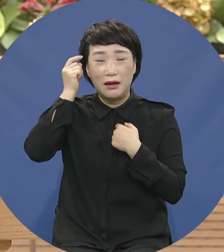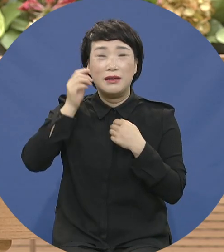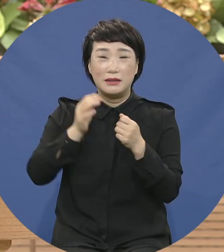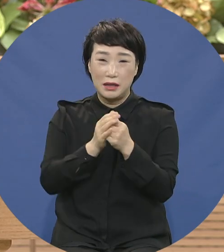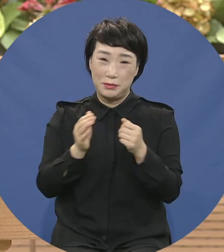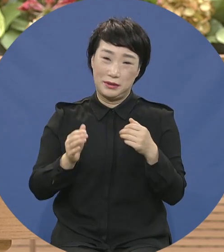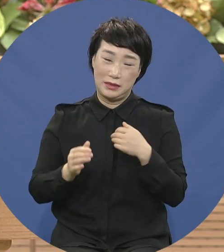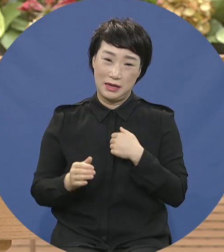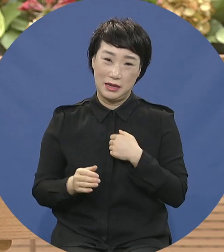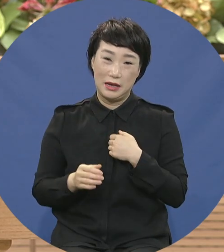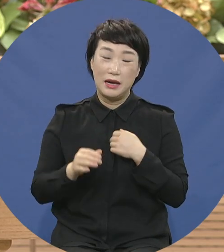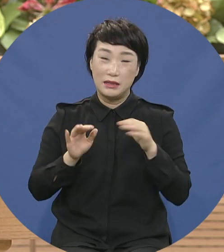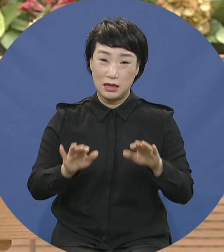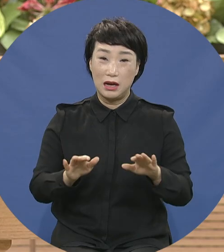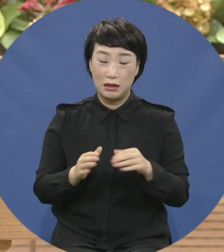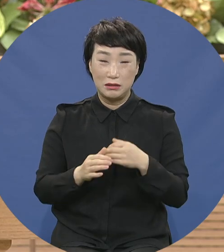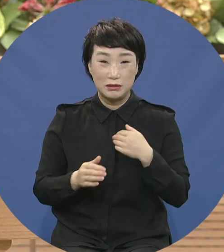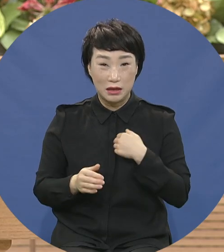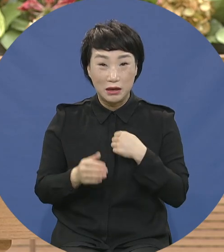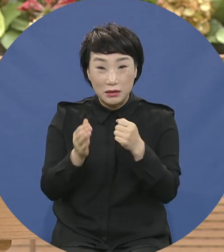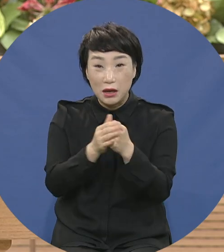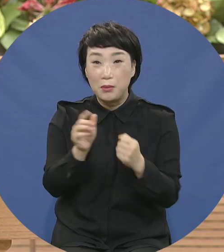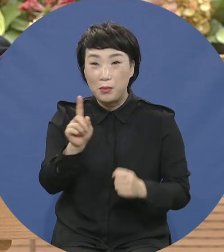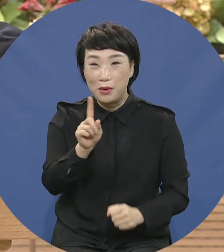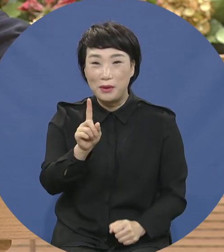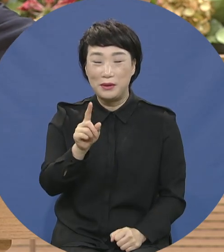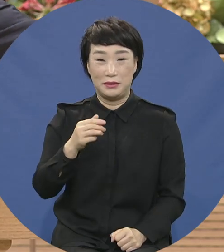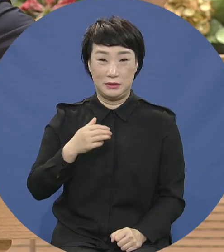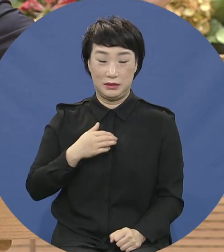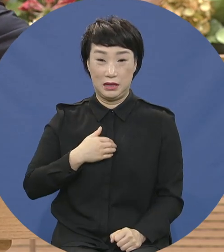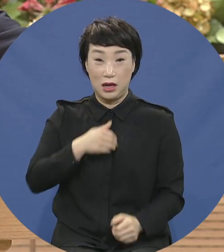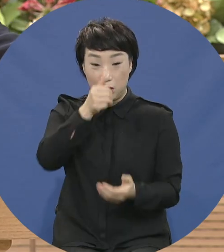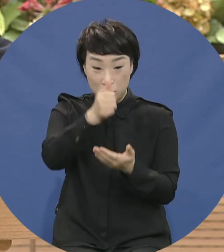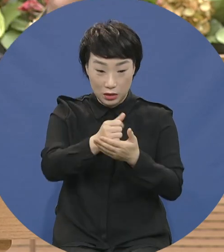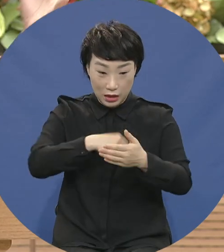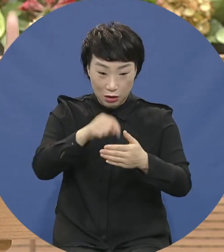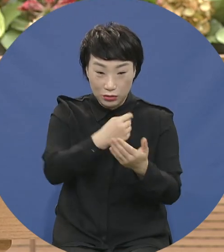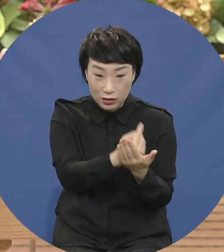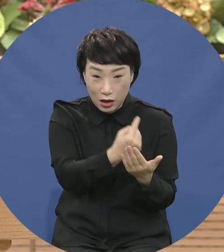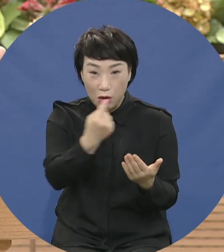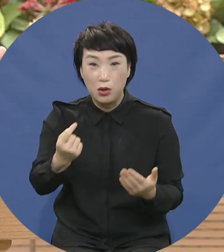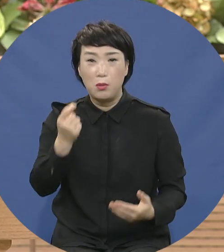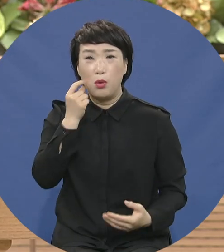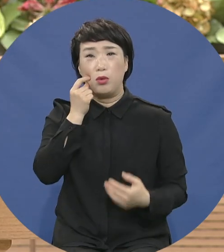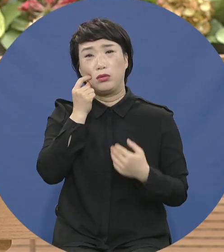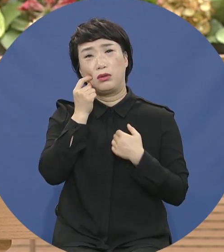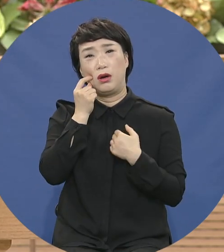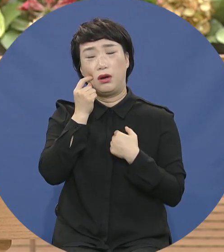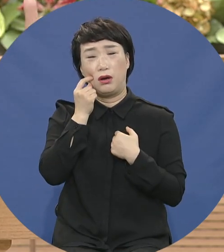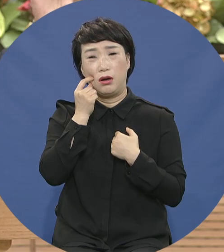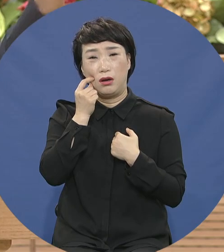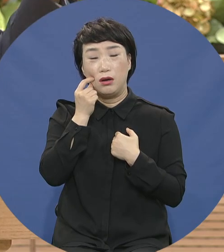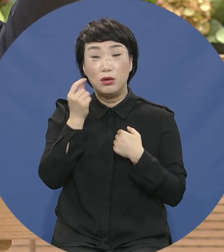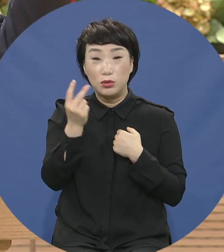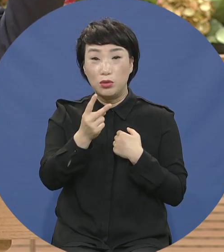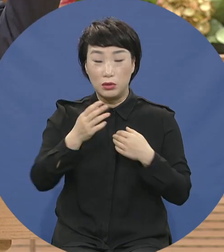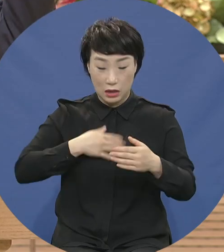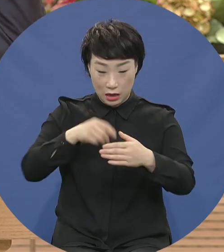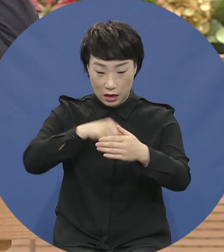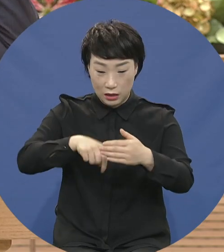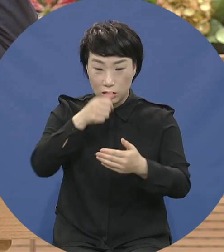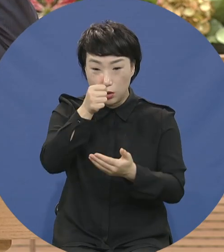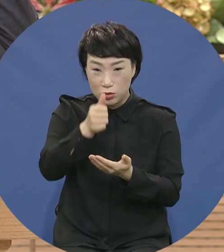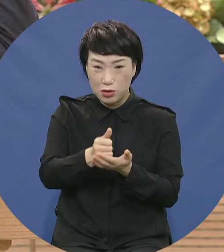그러므로, 무엇이 그러므로? 내가 죄에서 벗어날 수가 없고 내 속에 있는